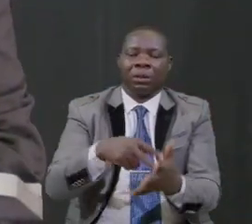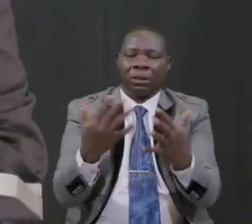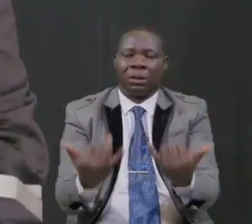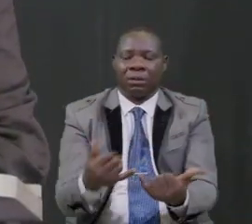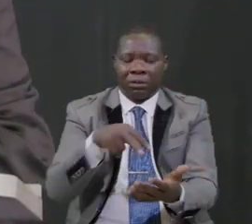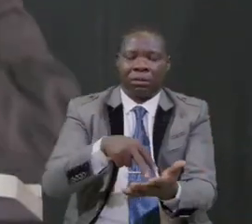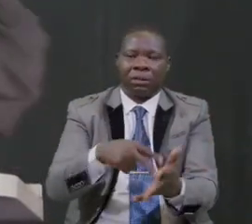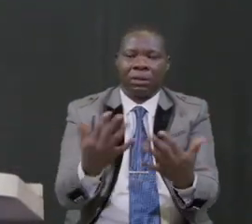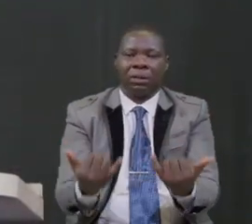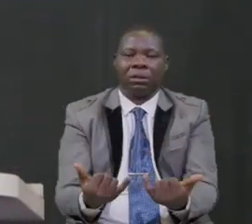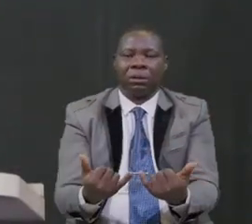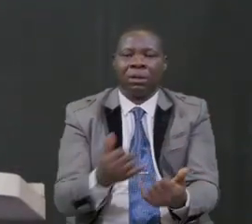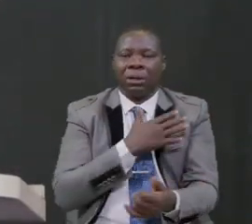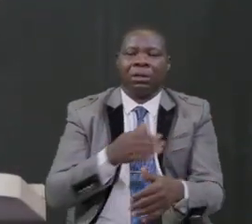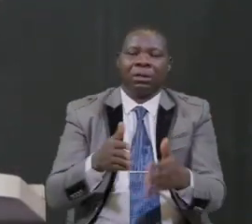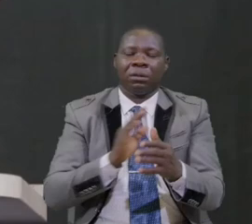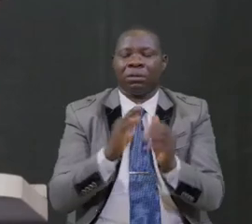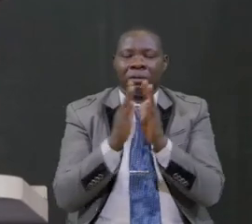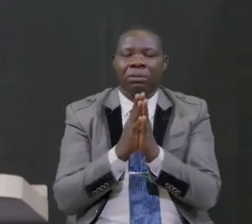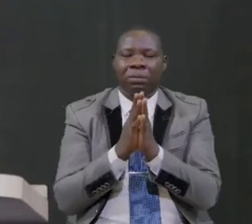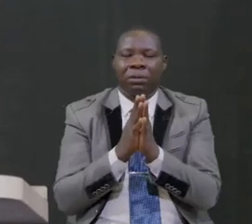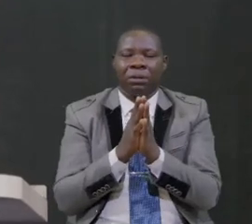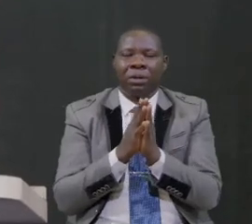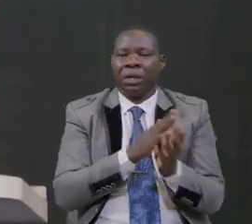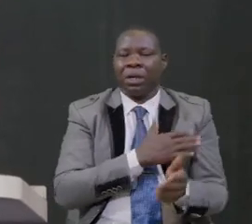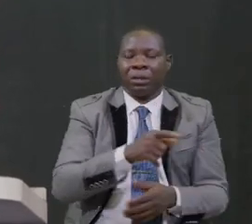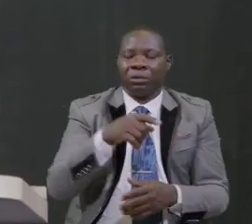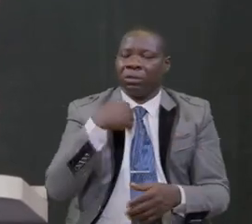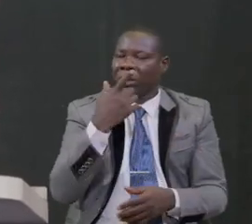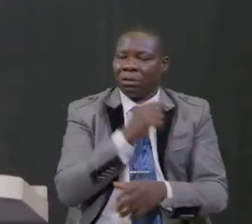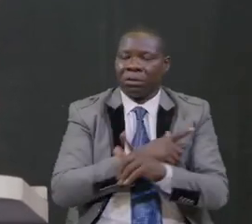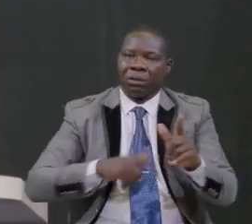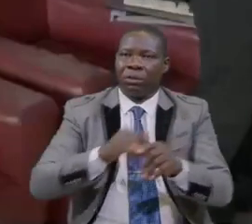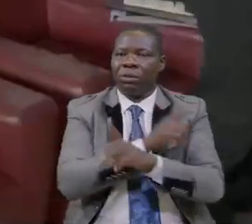Lève-toi maintenant et prions. Et toi, dis au Seigneur, Seigneur,